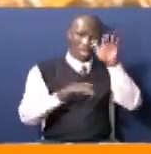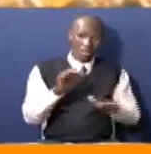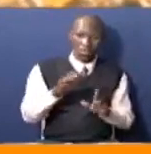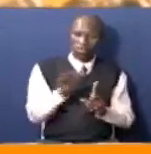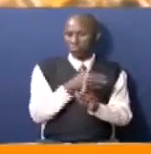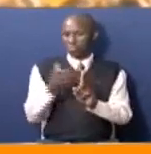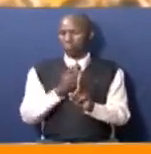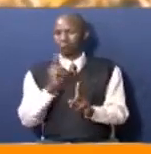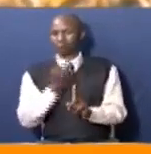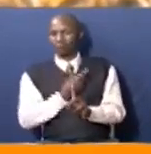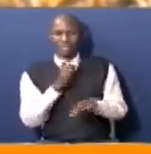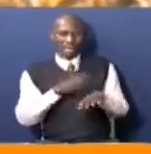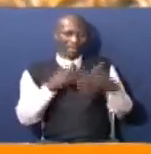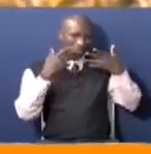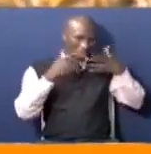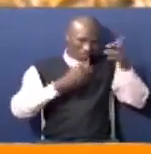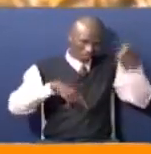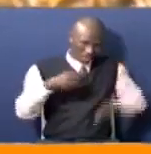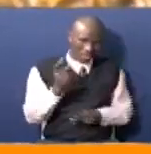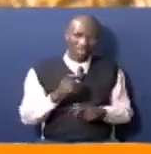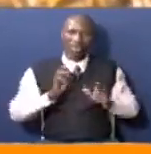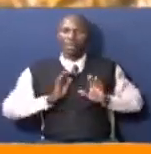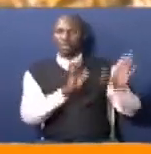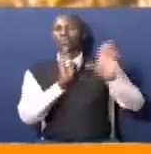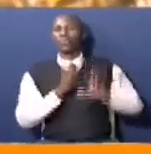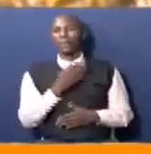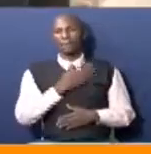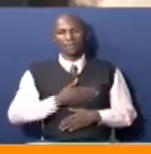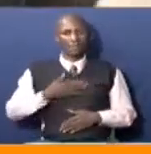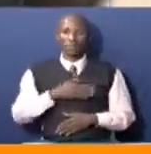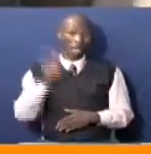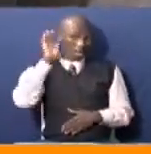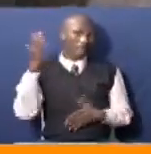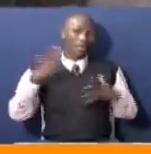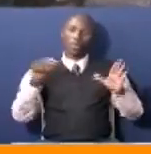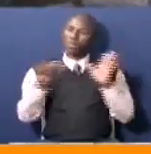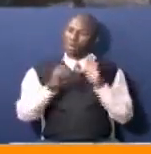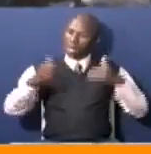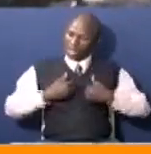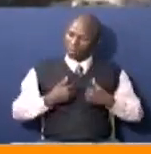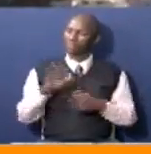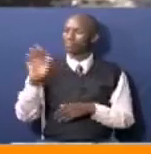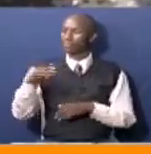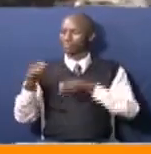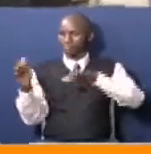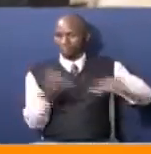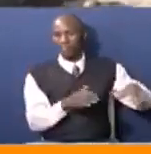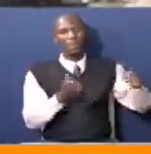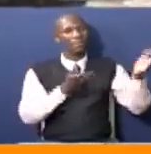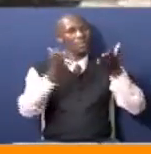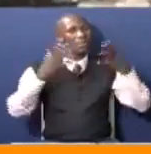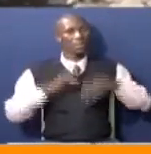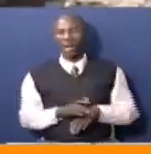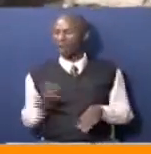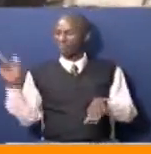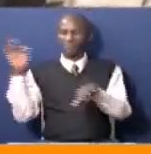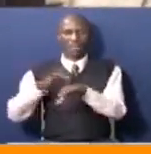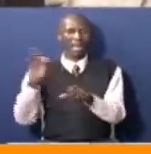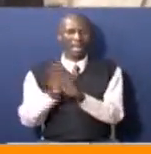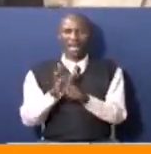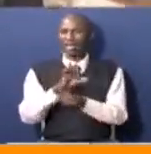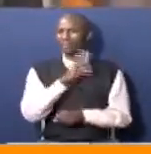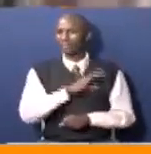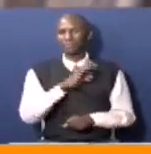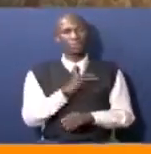kola mwamina kwa saivila. Anena mwimane kiyo chando, mena dhena. Na yu Atandithya a alama weta Tamakunikite Muno Kiio kwa tini